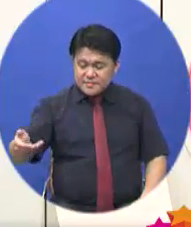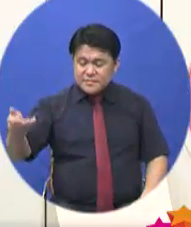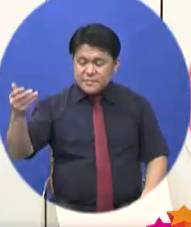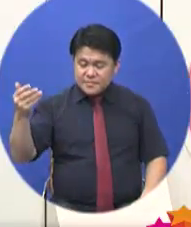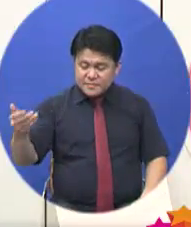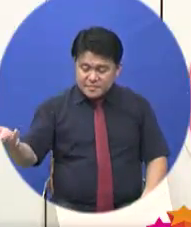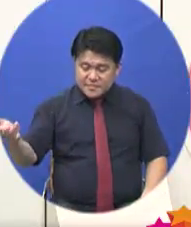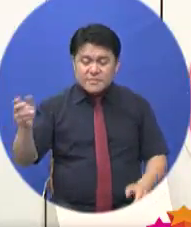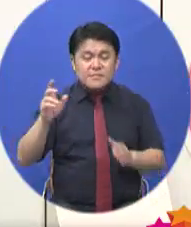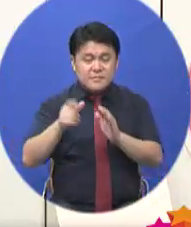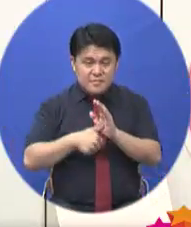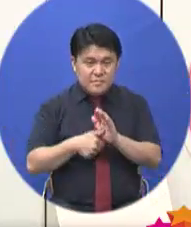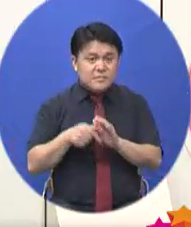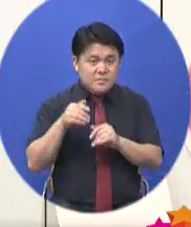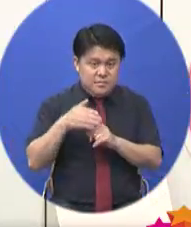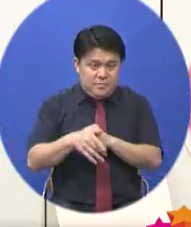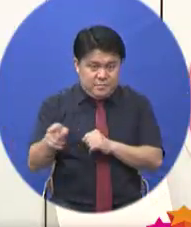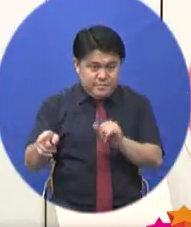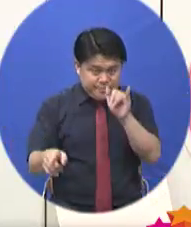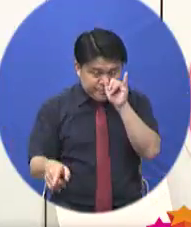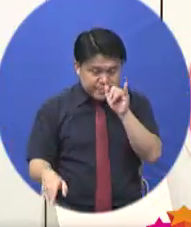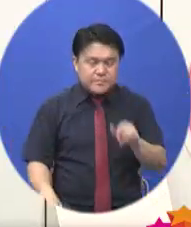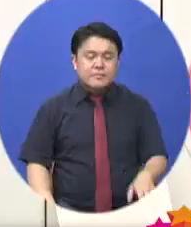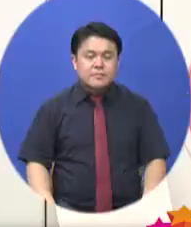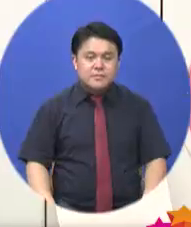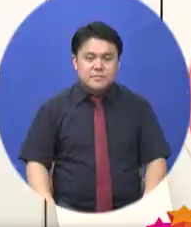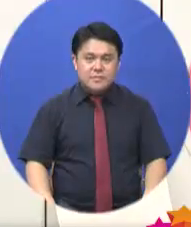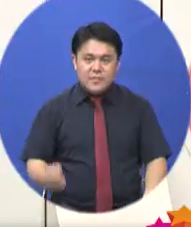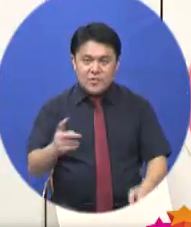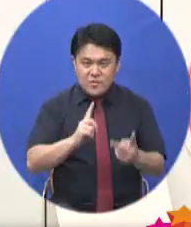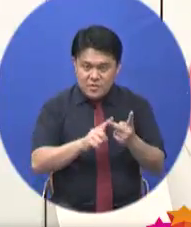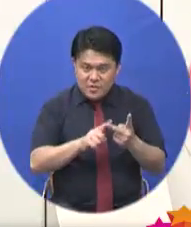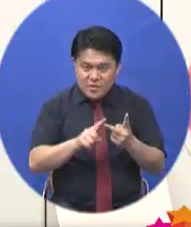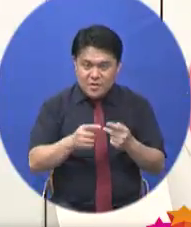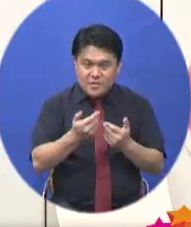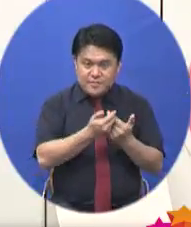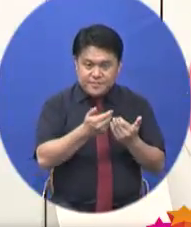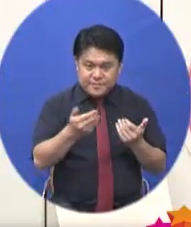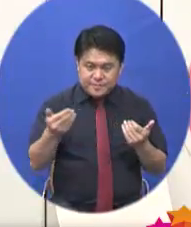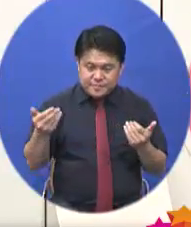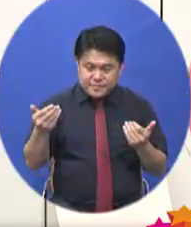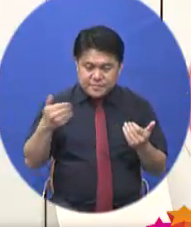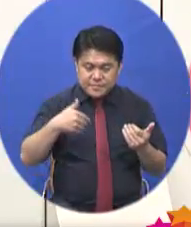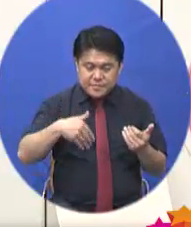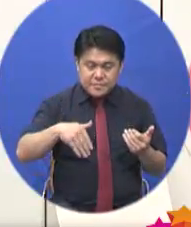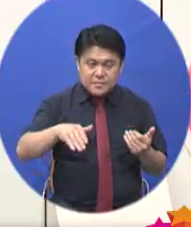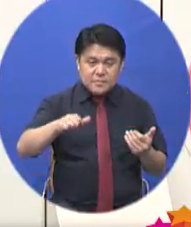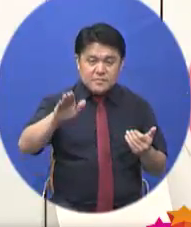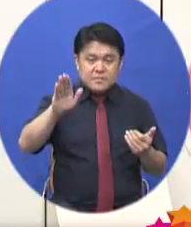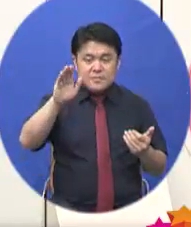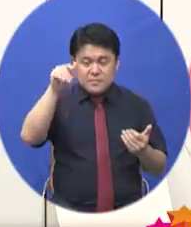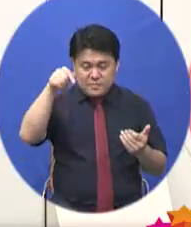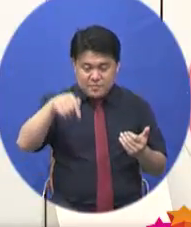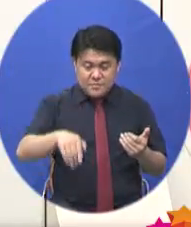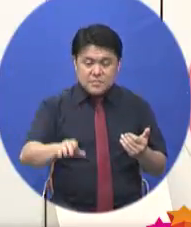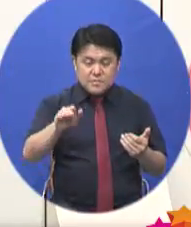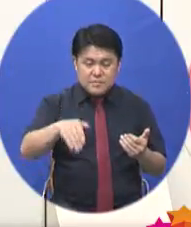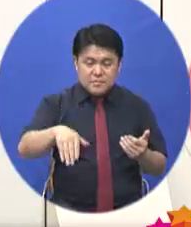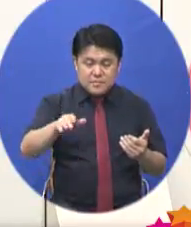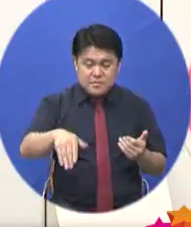떠나갈 때 예, 이렇게 부르는 분도 있고 그렇죠. 떠나갈 때에